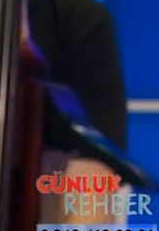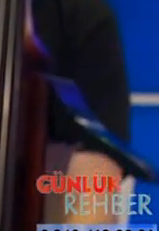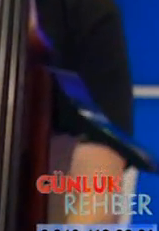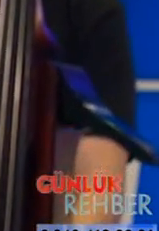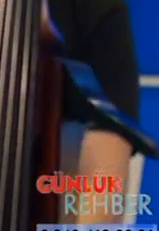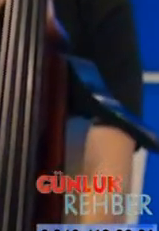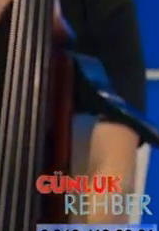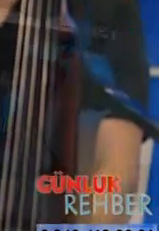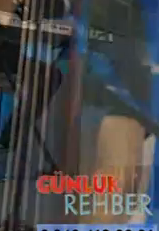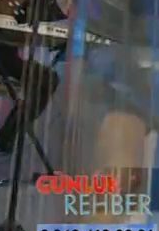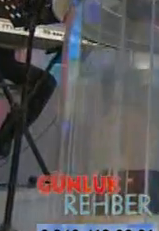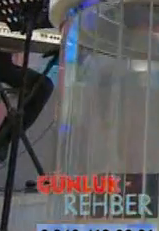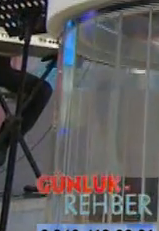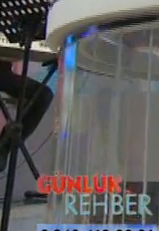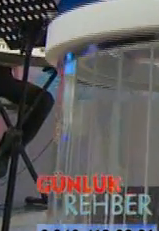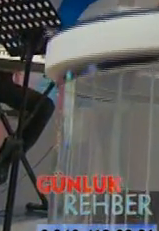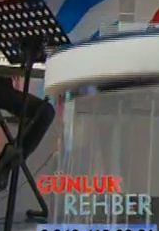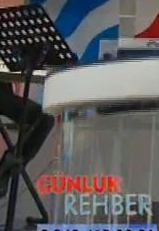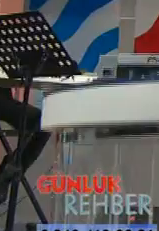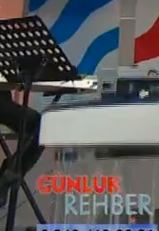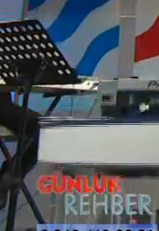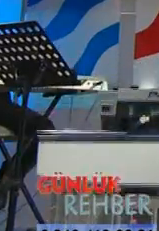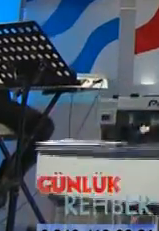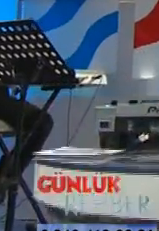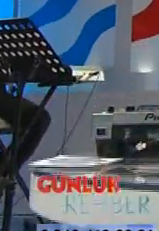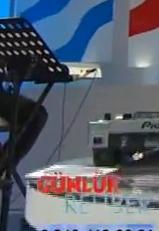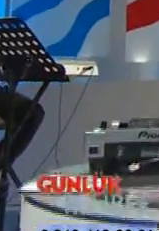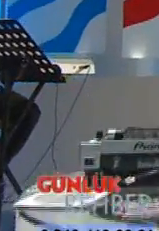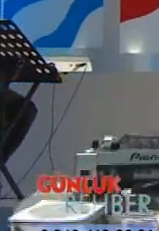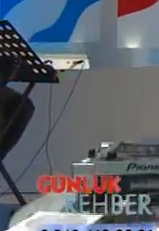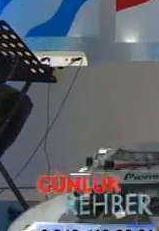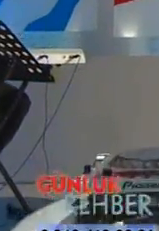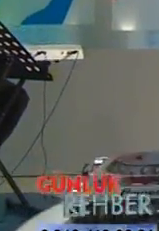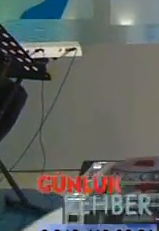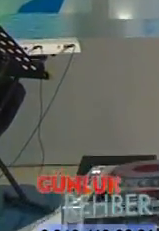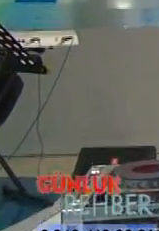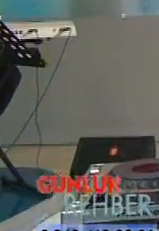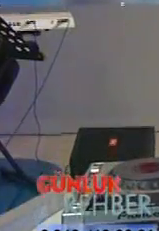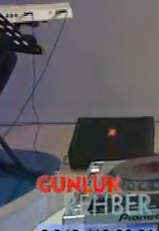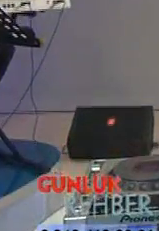I wear my heart up on my sleeve like a big deal.